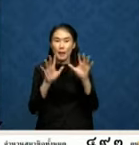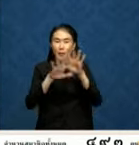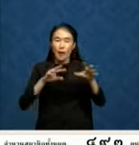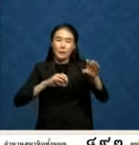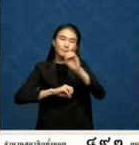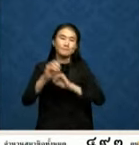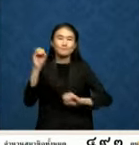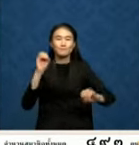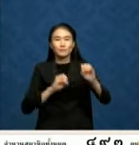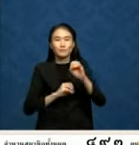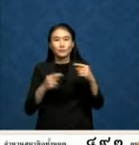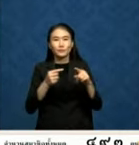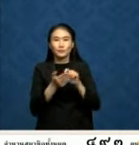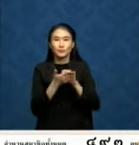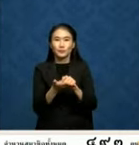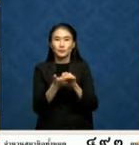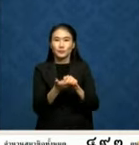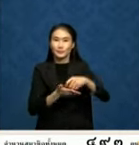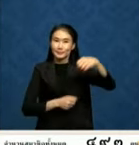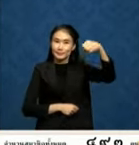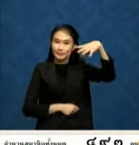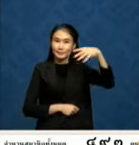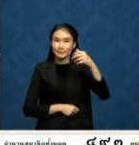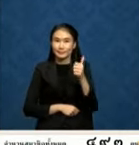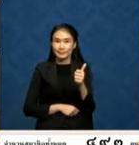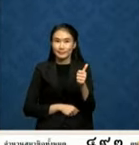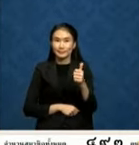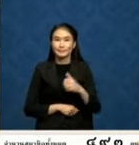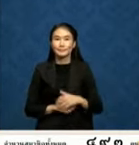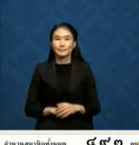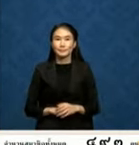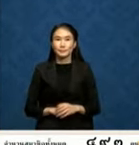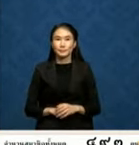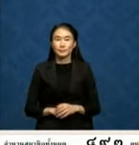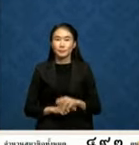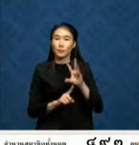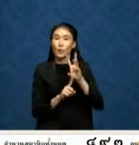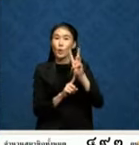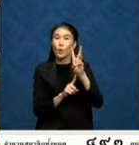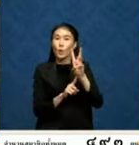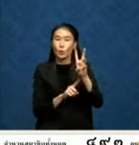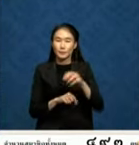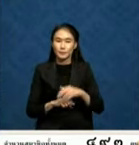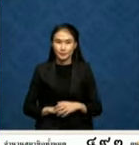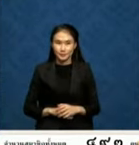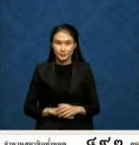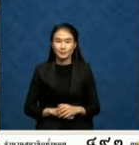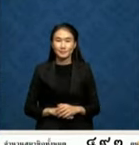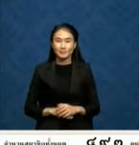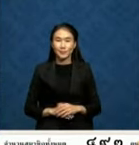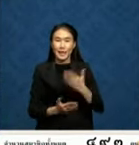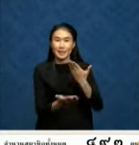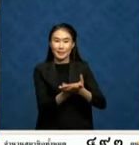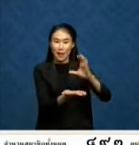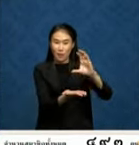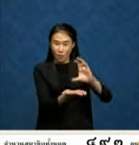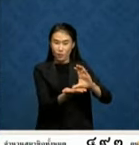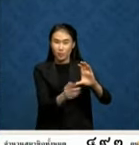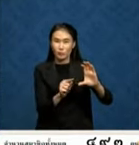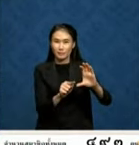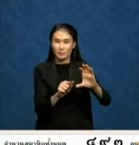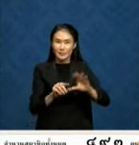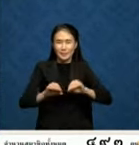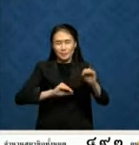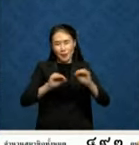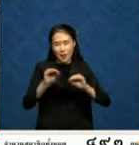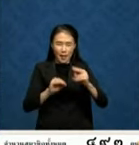อดภัยจากการให้บริการไฟฟ้า 6. บริหารกองทุนพัฒนาไฟฟ้า